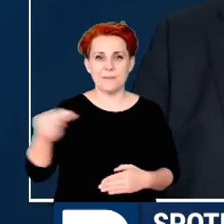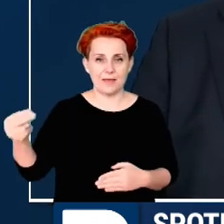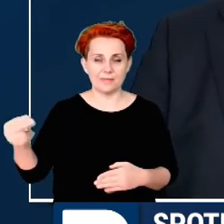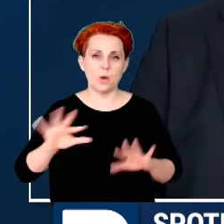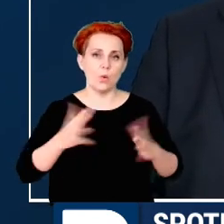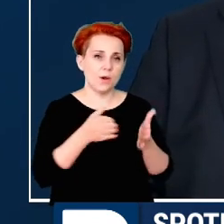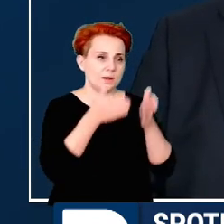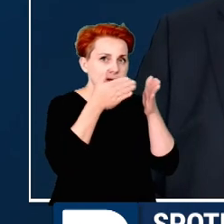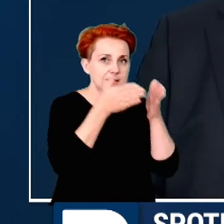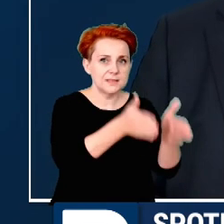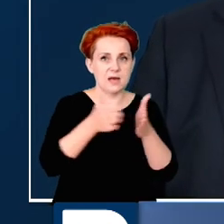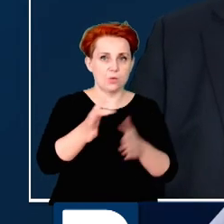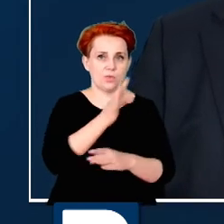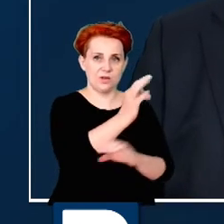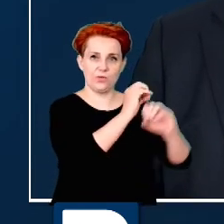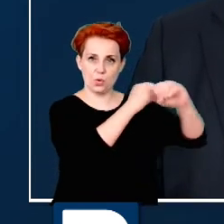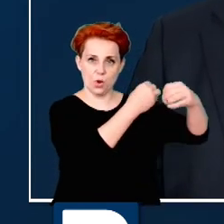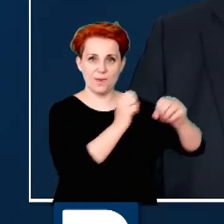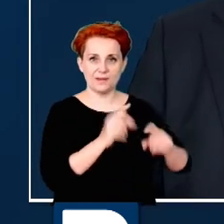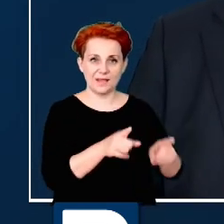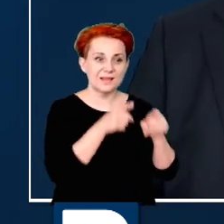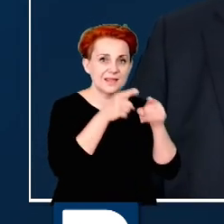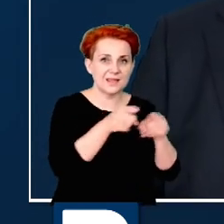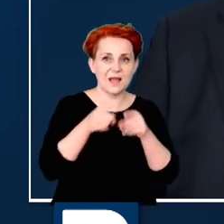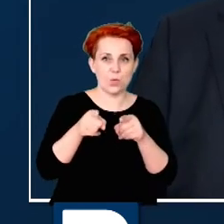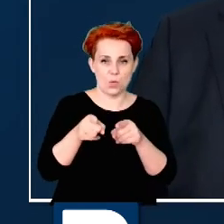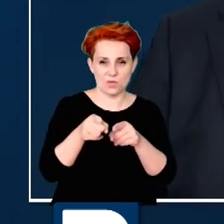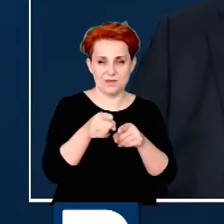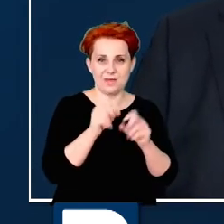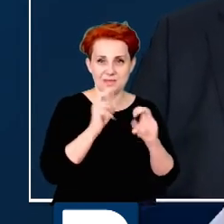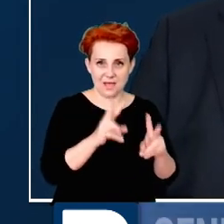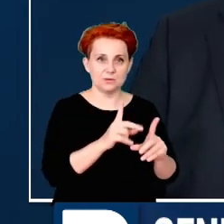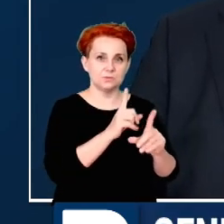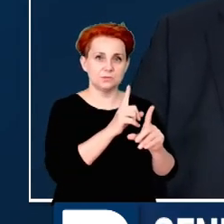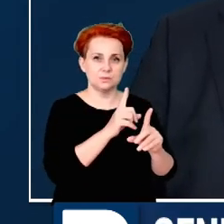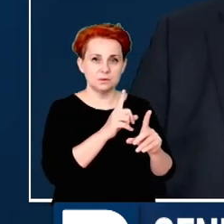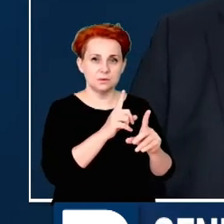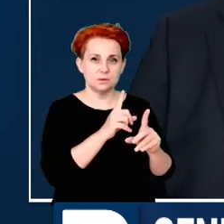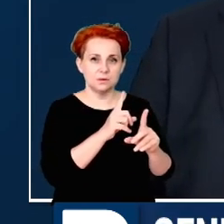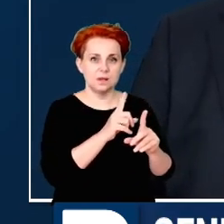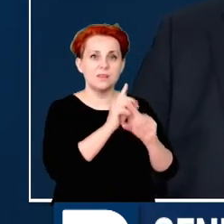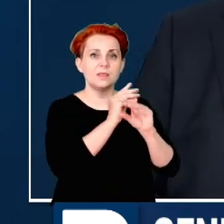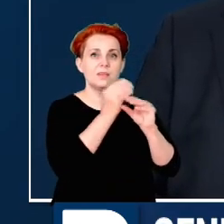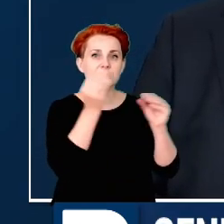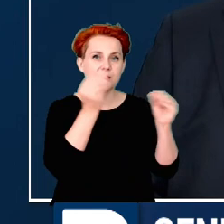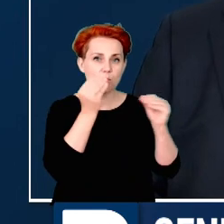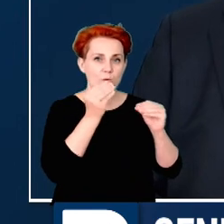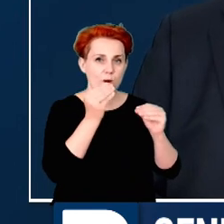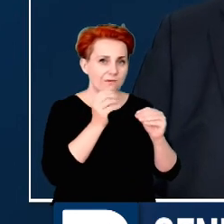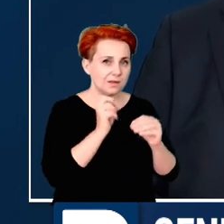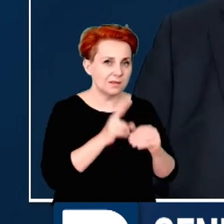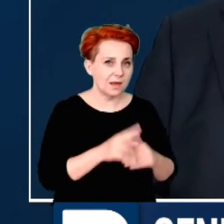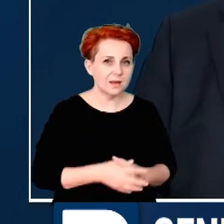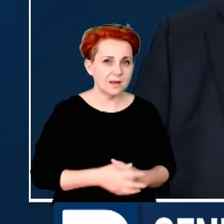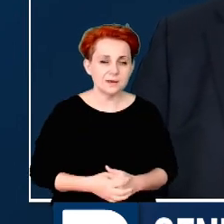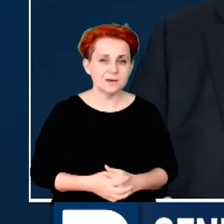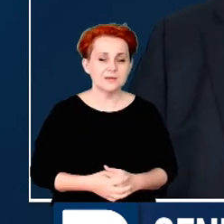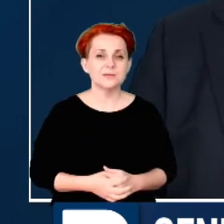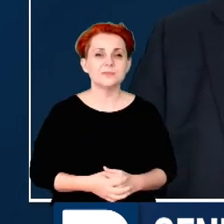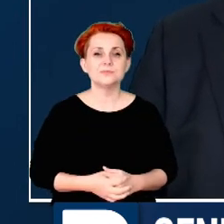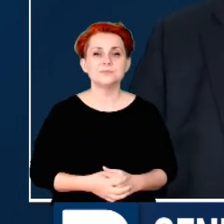dyscyplinach kopernikańskich, czyli tych najbardziej klasycznych naukowych dyscyplinach. Astronomia, gender tam nie ma, tak? Nie, raczej